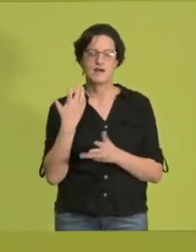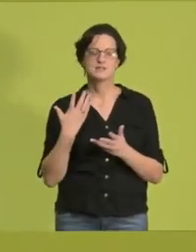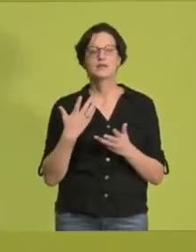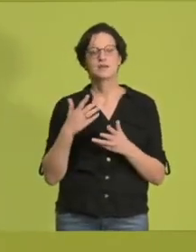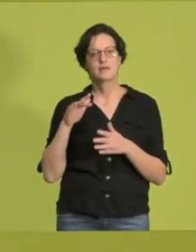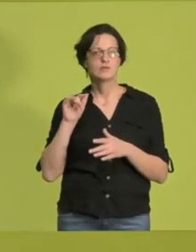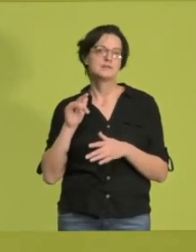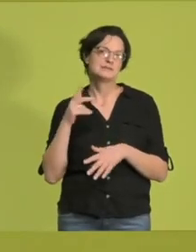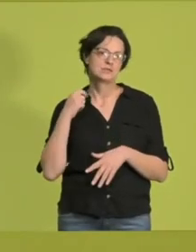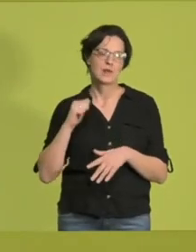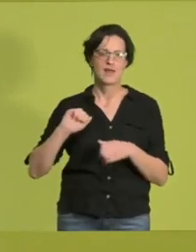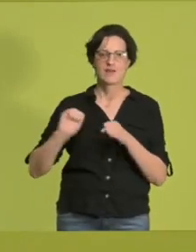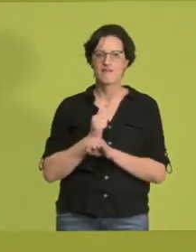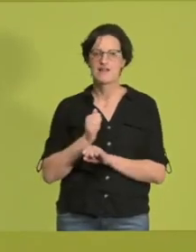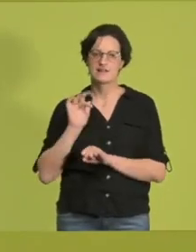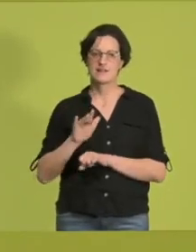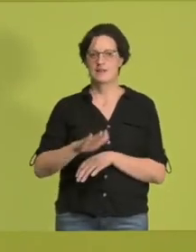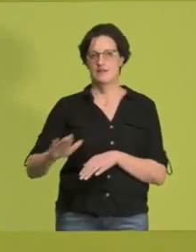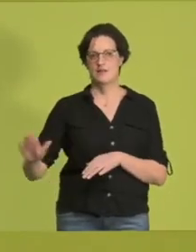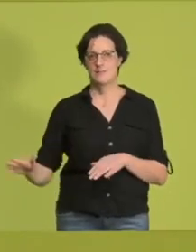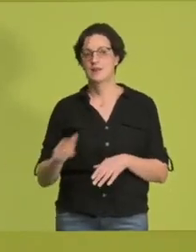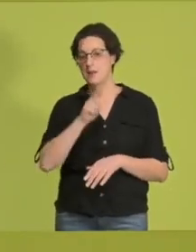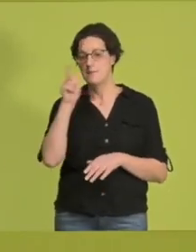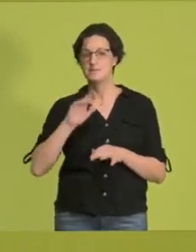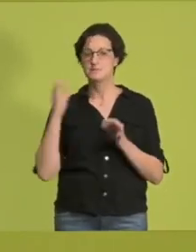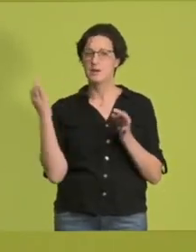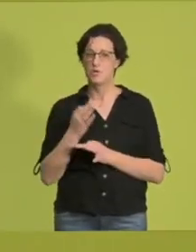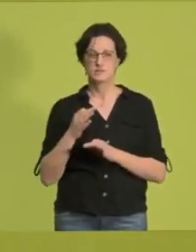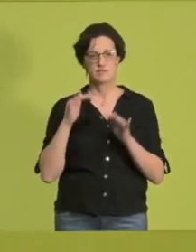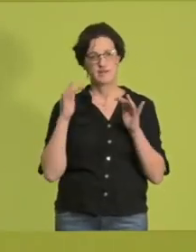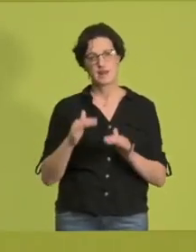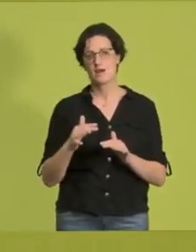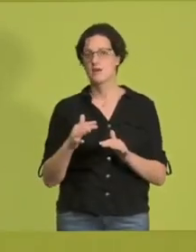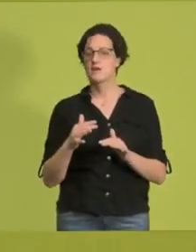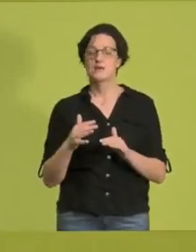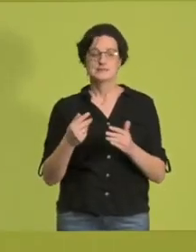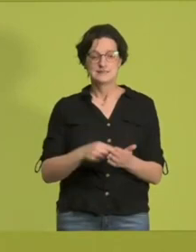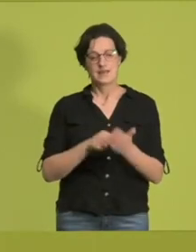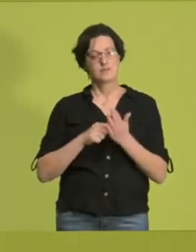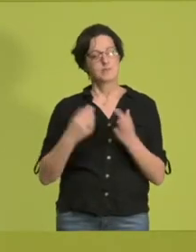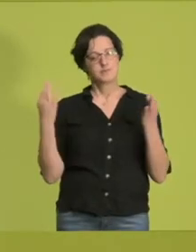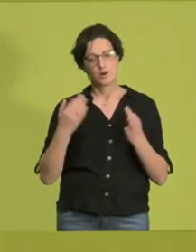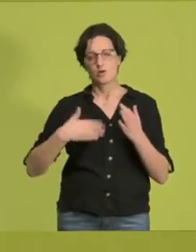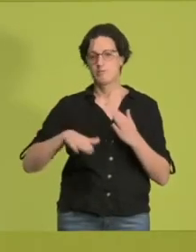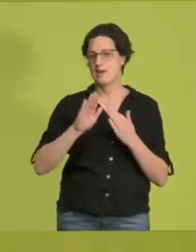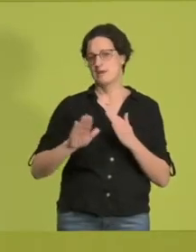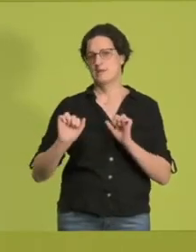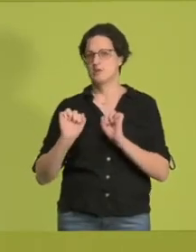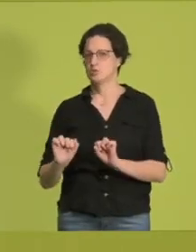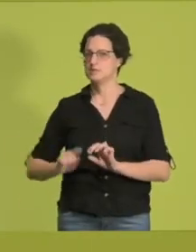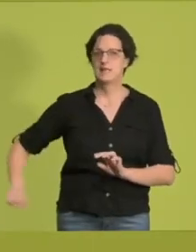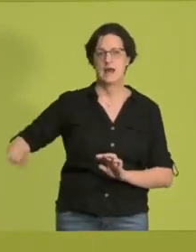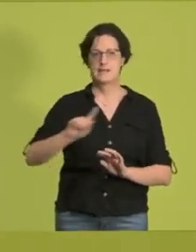kinder die kindesmissbrauch fälle verpflichten uns zu mehr kinderschutz in allen bereichen wir brauchen starke